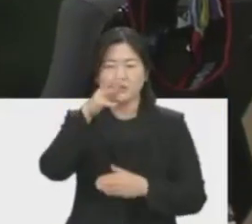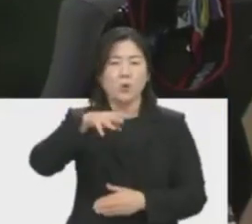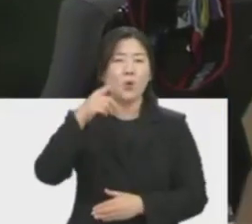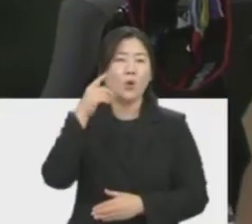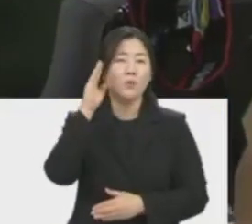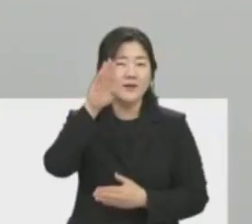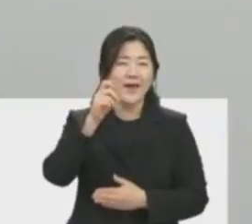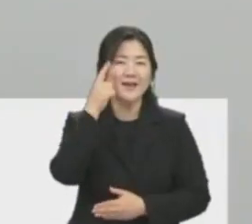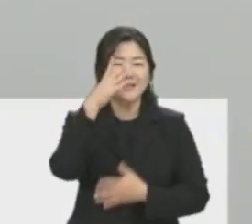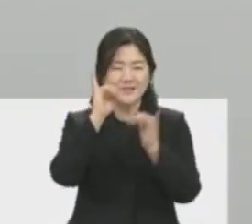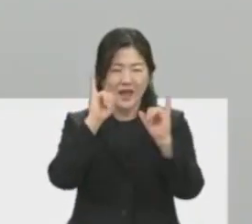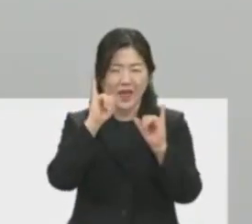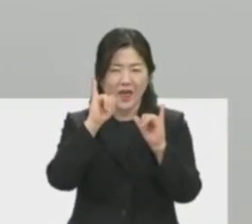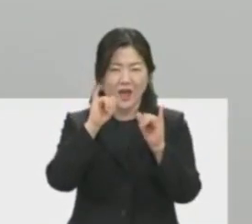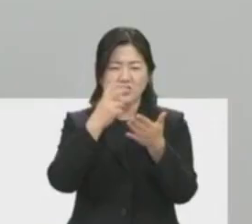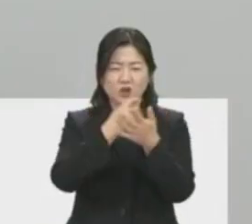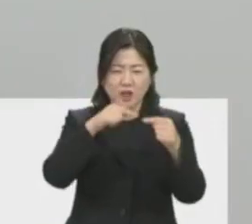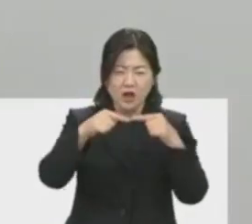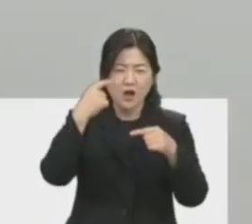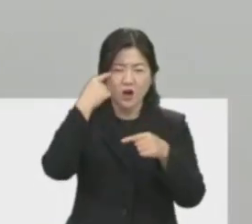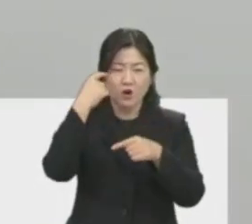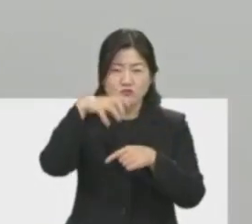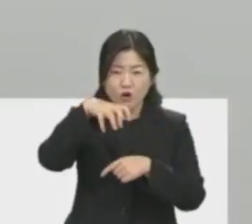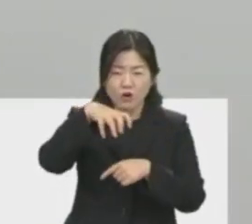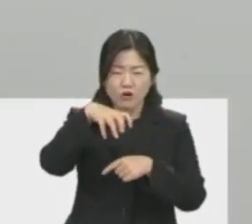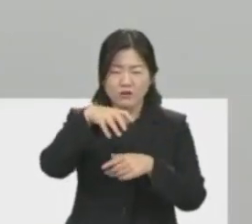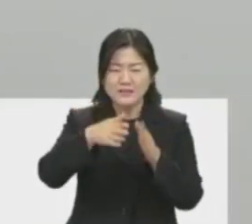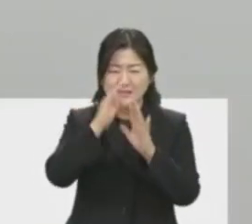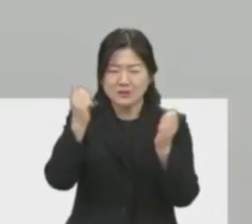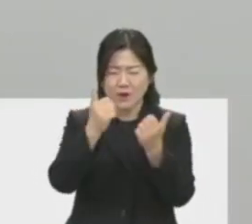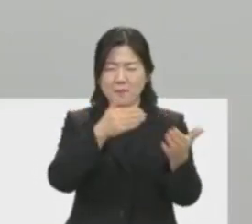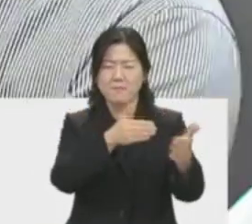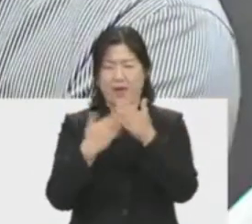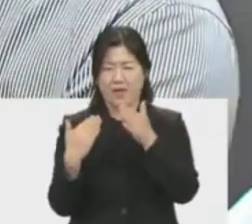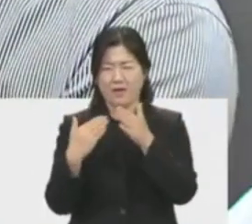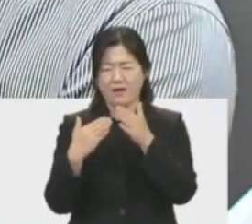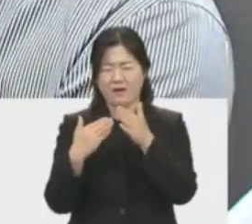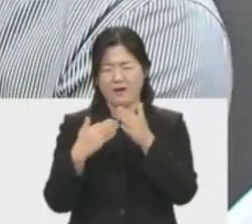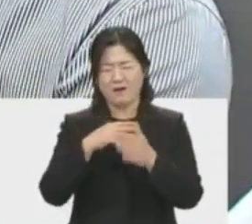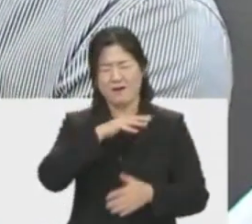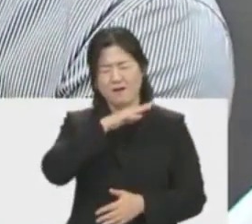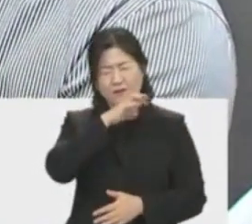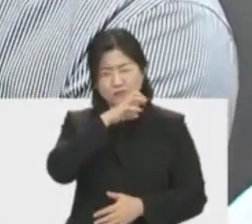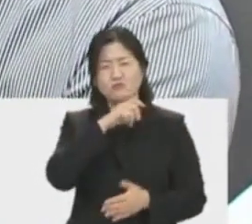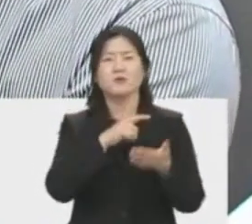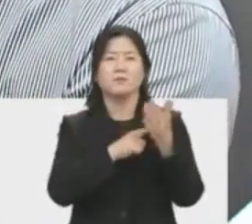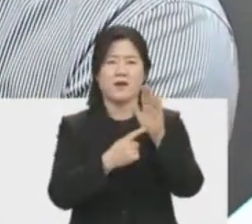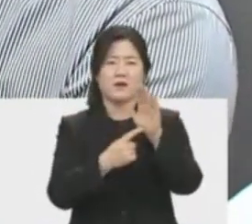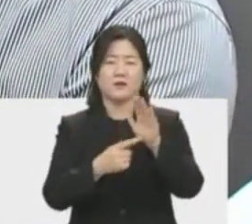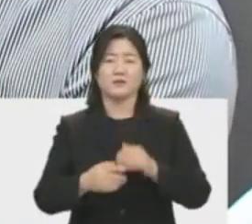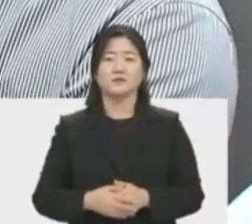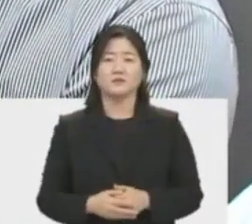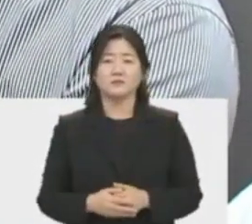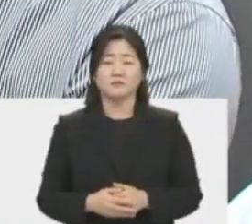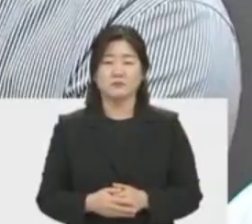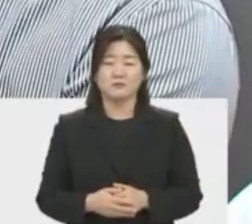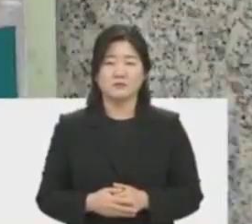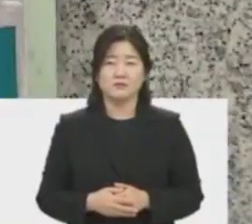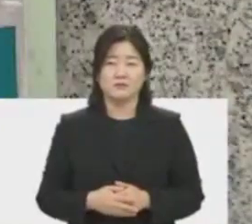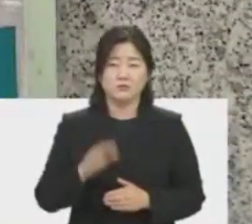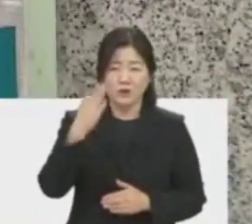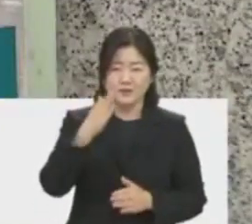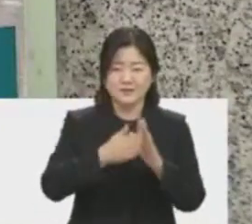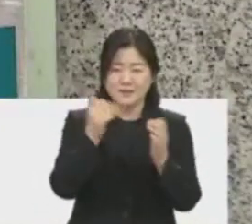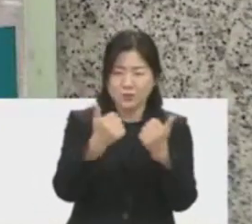미래인재 정책연구원 설립 계획이 시의회에서 부결된 것에 대해 강한 불만을 드러냈습니다 최시은